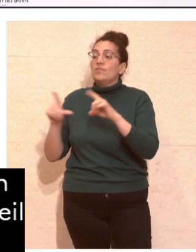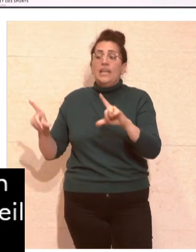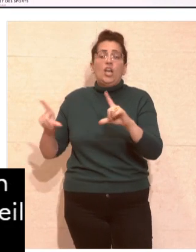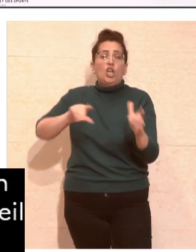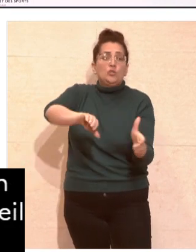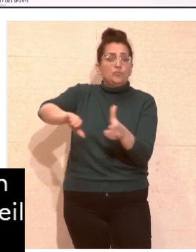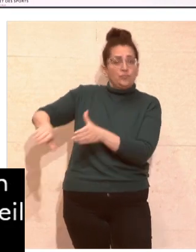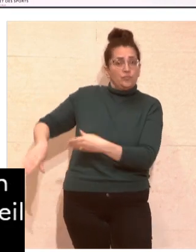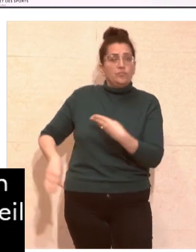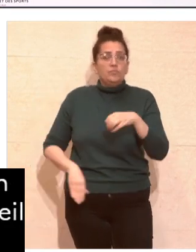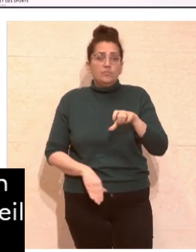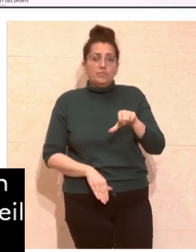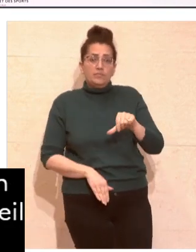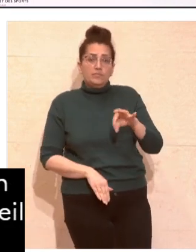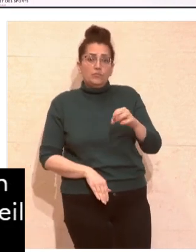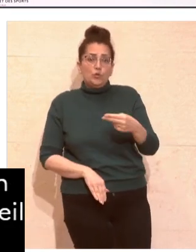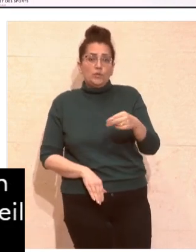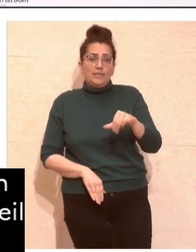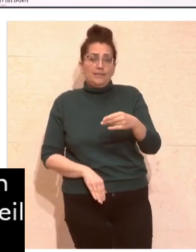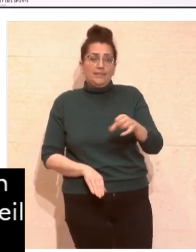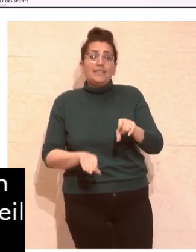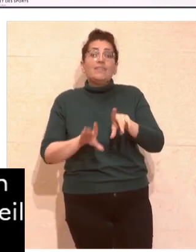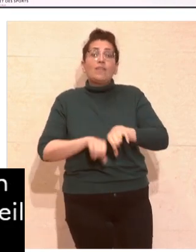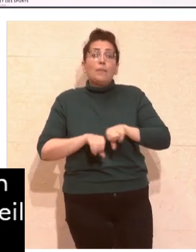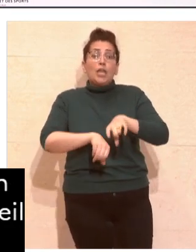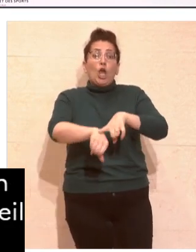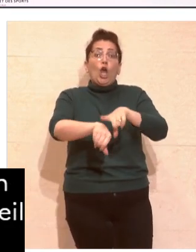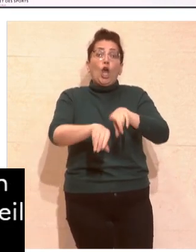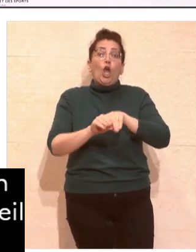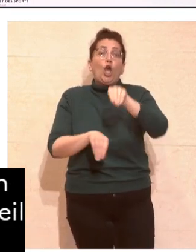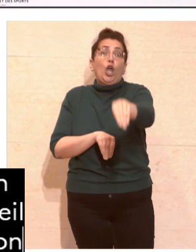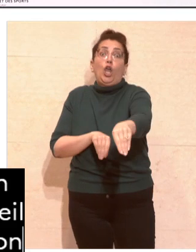a la mélatonine qui se ravance, on a des